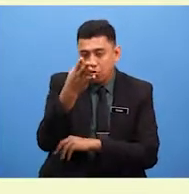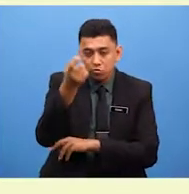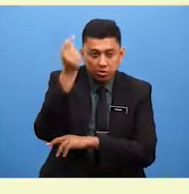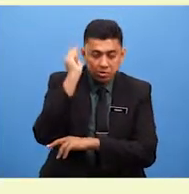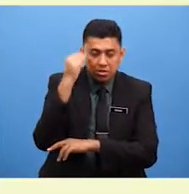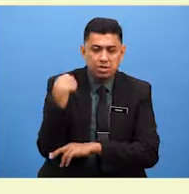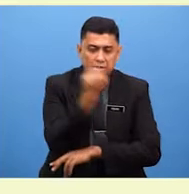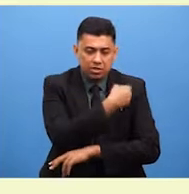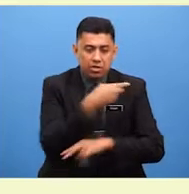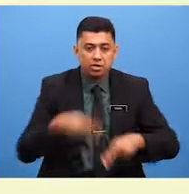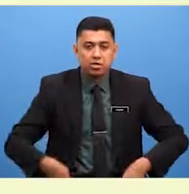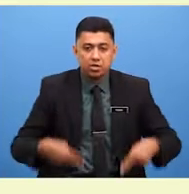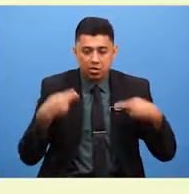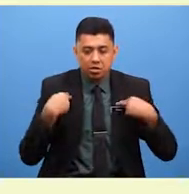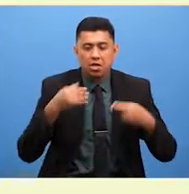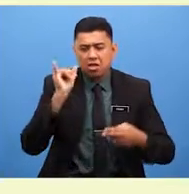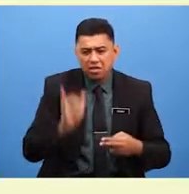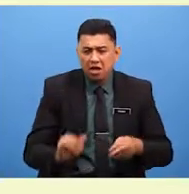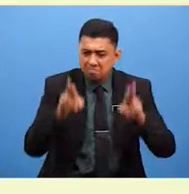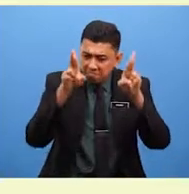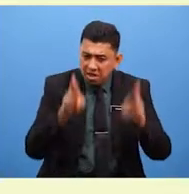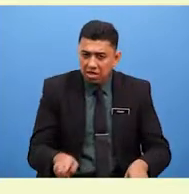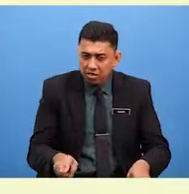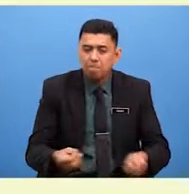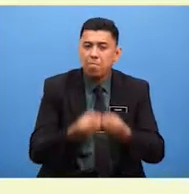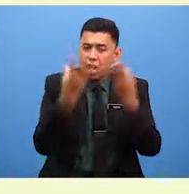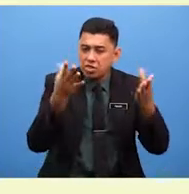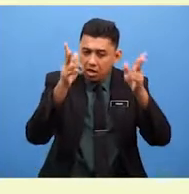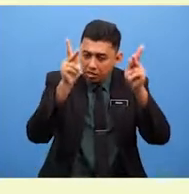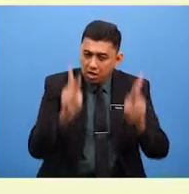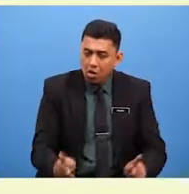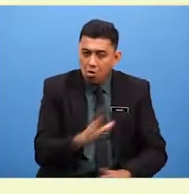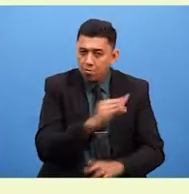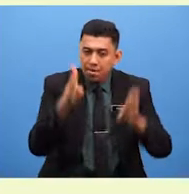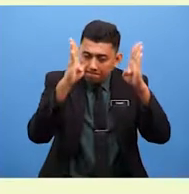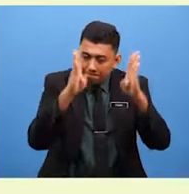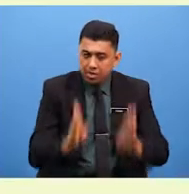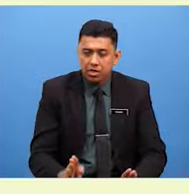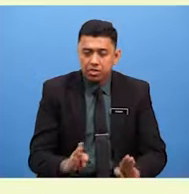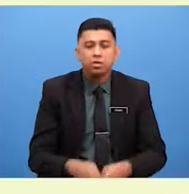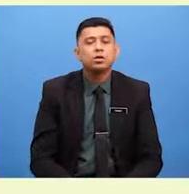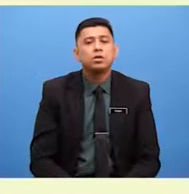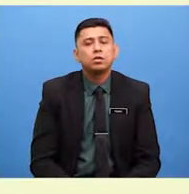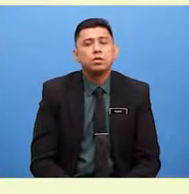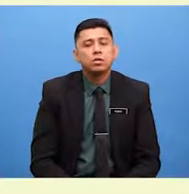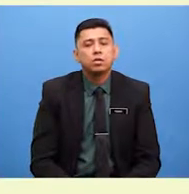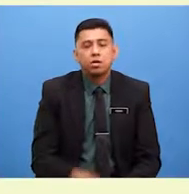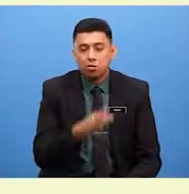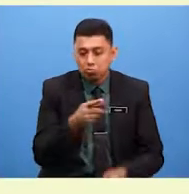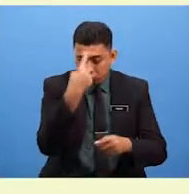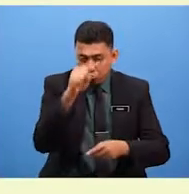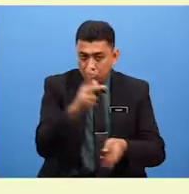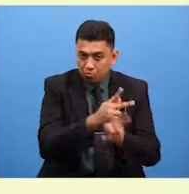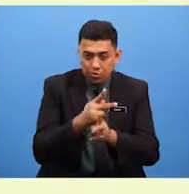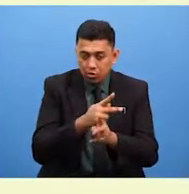hidup di negara yang rakyatnya pelbagai kaum dan bangsa. Untuk menjaga dan